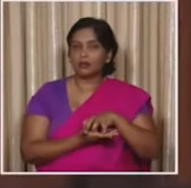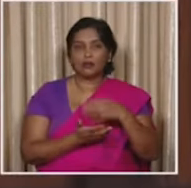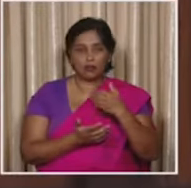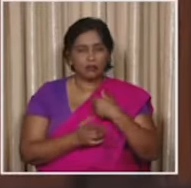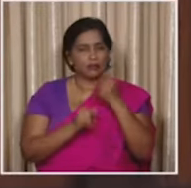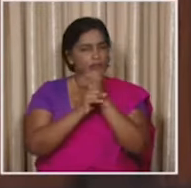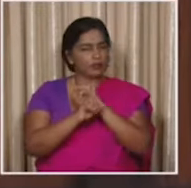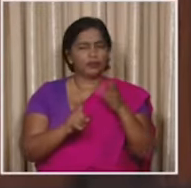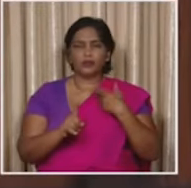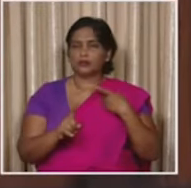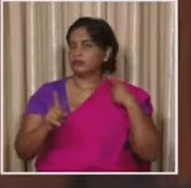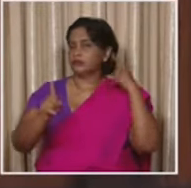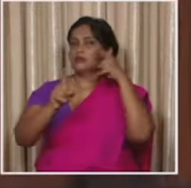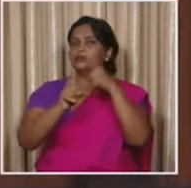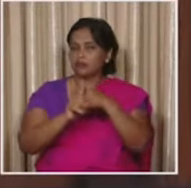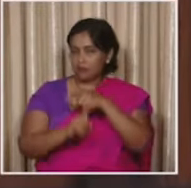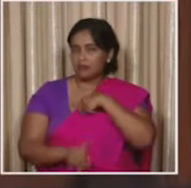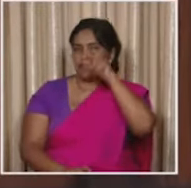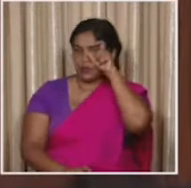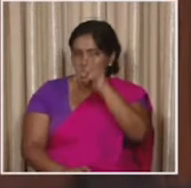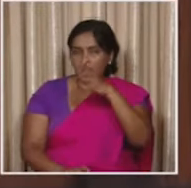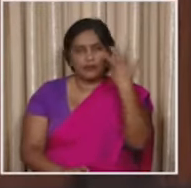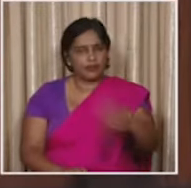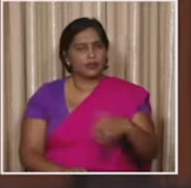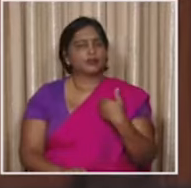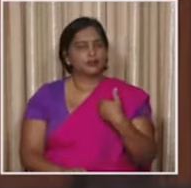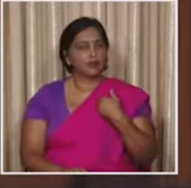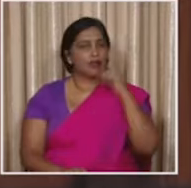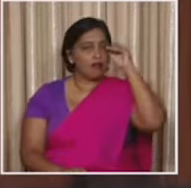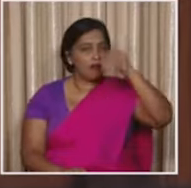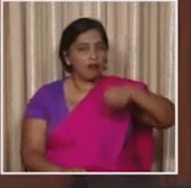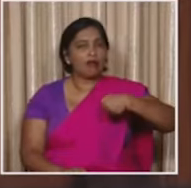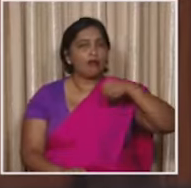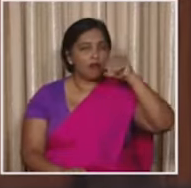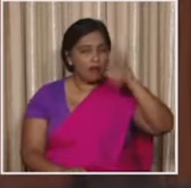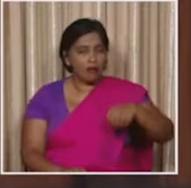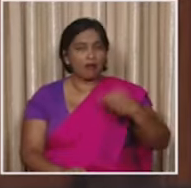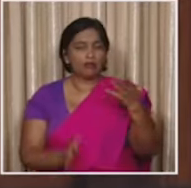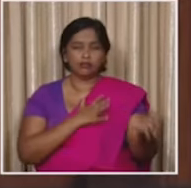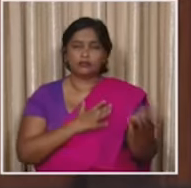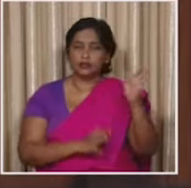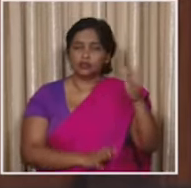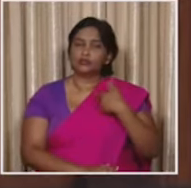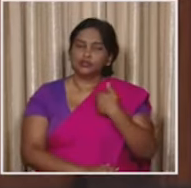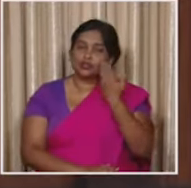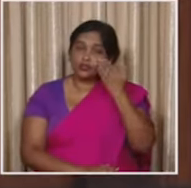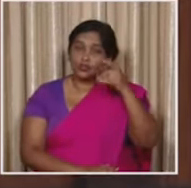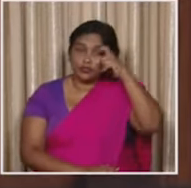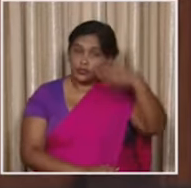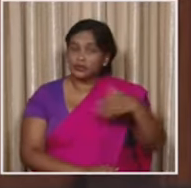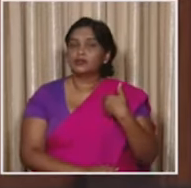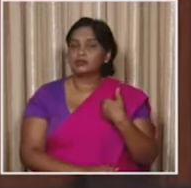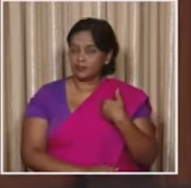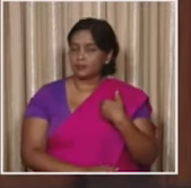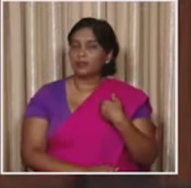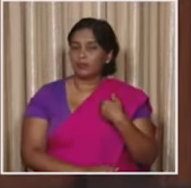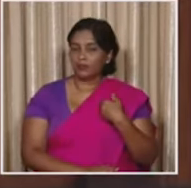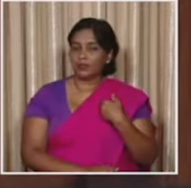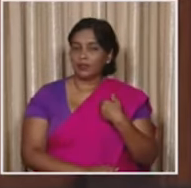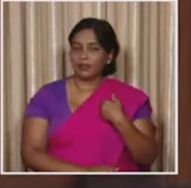கலவிஜயம் மேற்கொண்டு யானைகள் இருக்கிறதை கண்டு அந்த இடத்திலே இருந்து அந்த பிரதேசத்துக்குரிய அந்த வனவிலங்கு அதிகாரிகளுக்கு தொலைபேசி